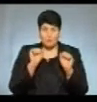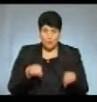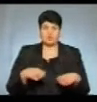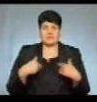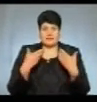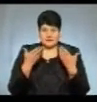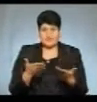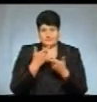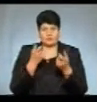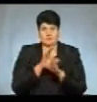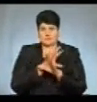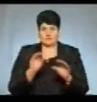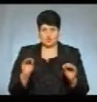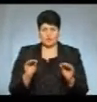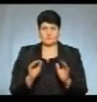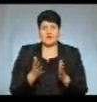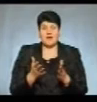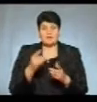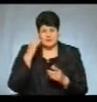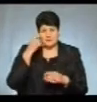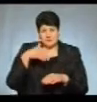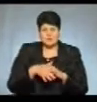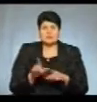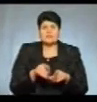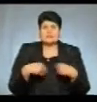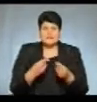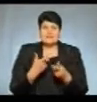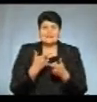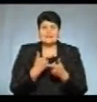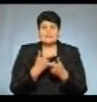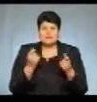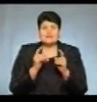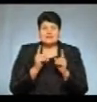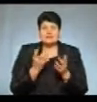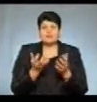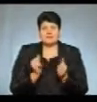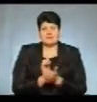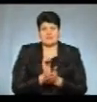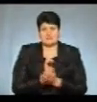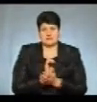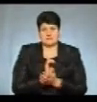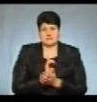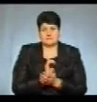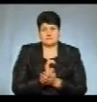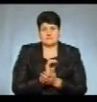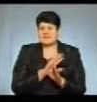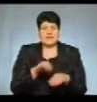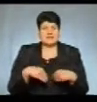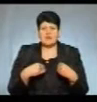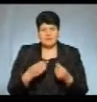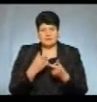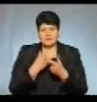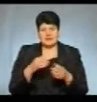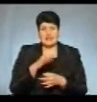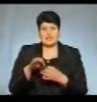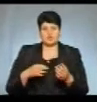надати інформацію і всю, яку запрошують, але логічно надати інформацію, яка потрібна саме для отримання вами газети. Тобто не давати інформацію